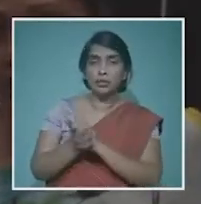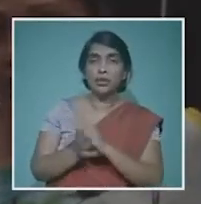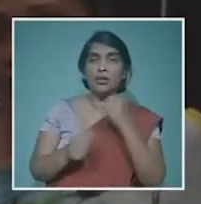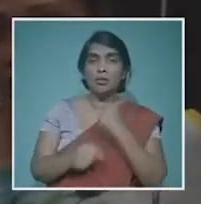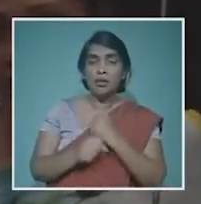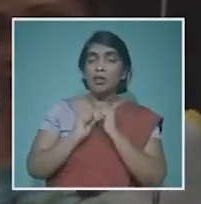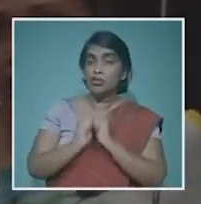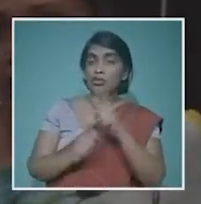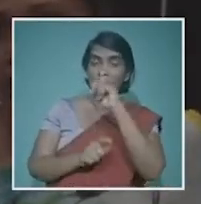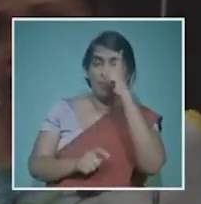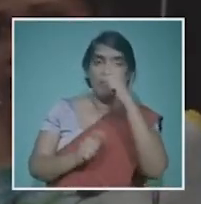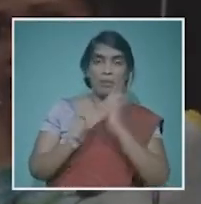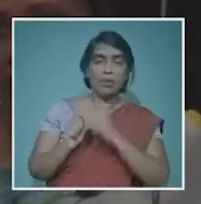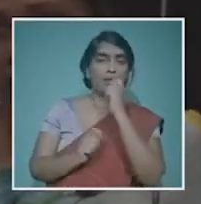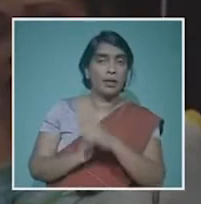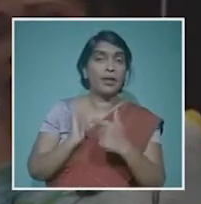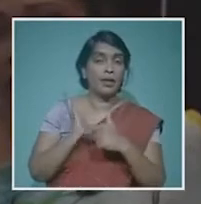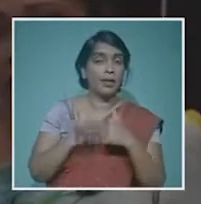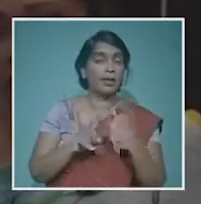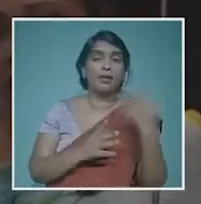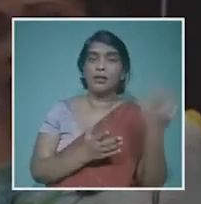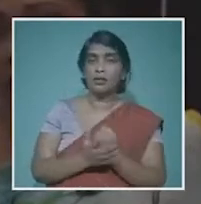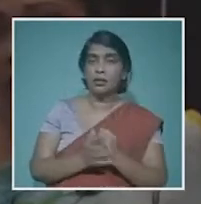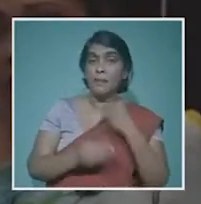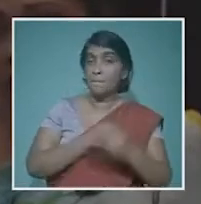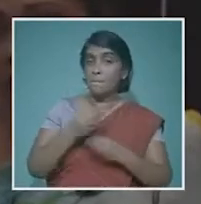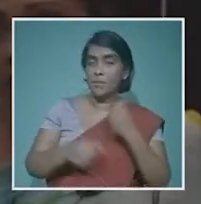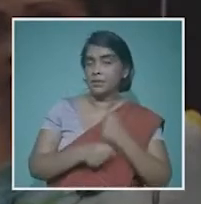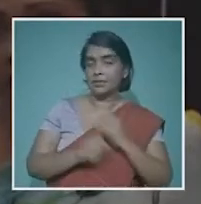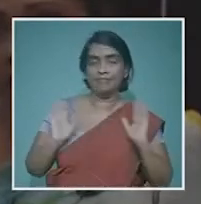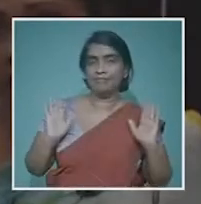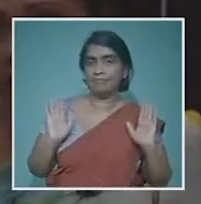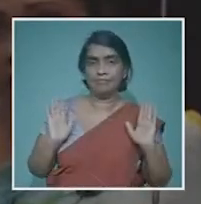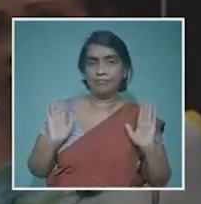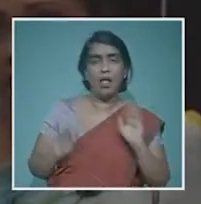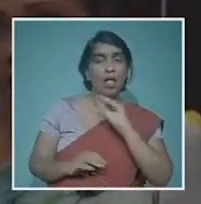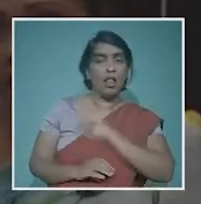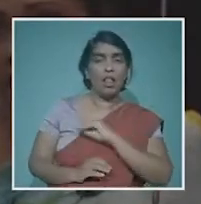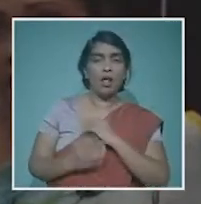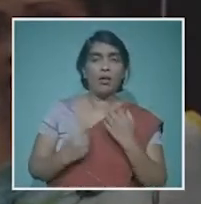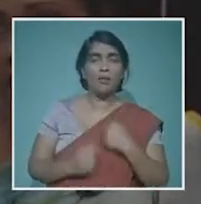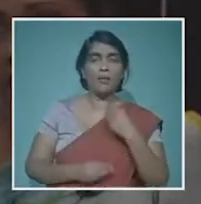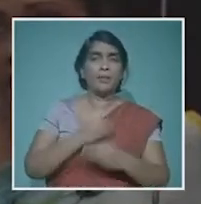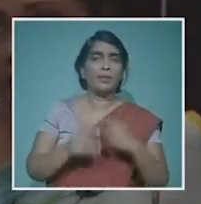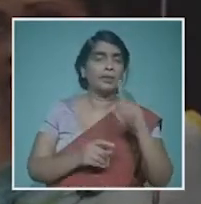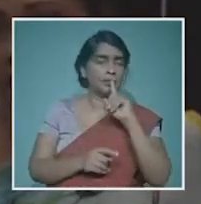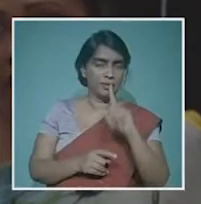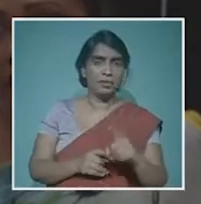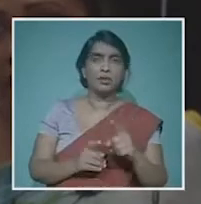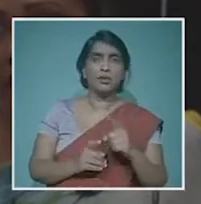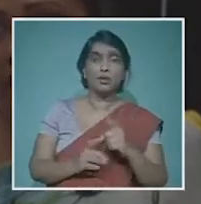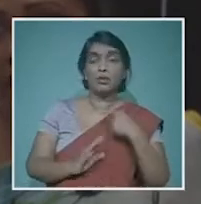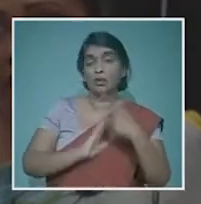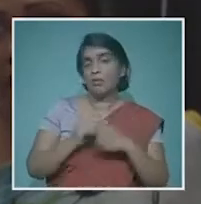රජයේ සේවකයන්ට පඩි වැඩි කරන්න ඕන. ටැක්ස් අරගෙන ව්‍යාපාර කරන්න හොඳ නැහැ. බලන්න ලාභ ලබන ව්‍යාපාරයි කියලා කියනවනේ. ජාතික